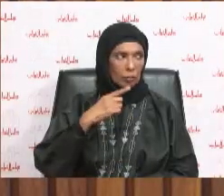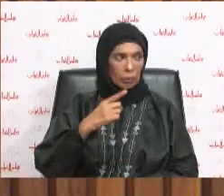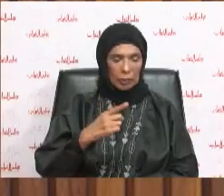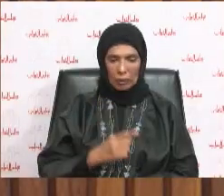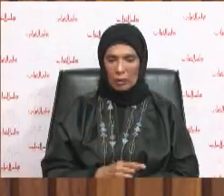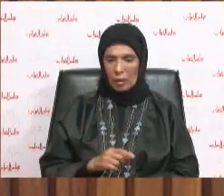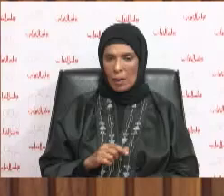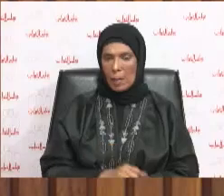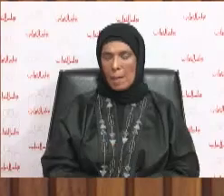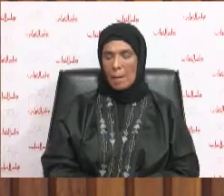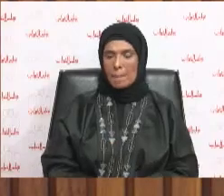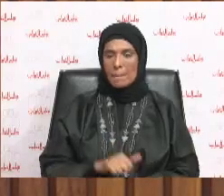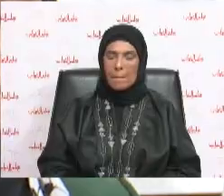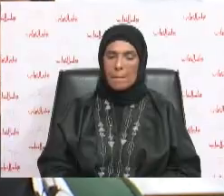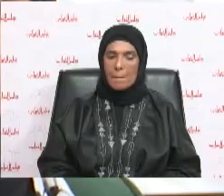النواب محمد الأحمد، فضل.